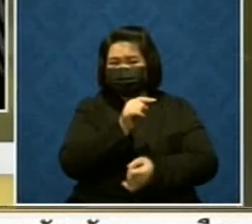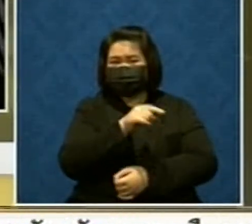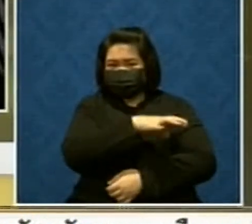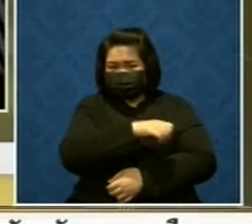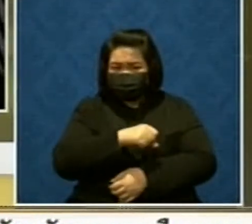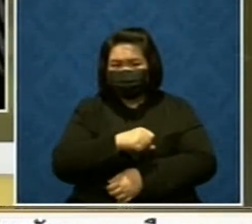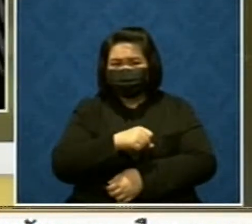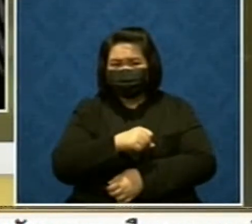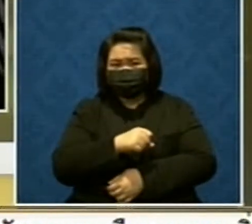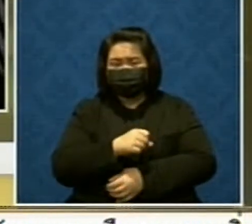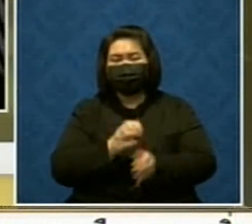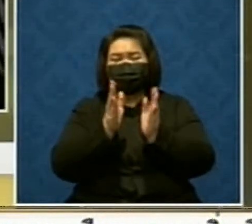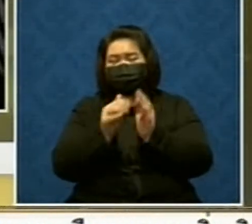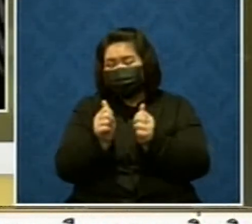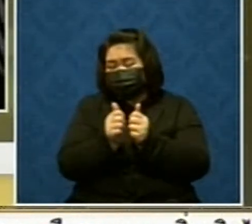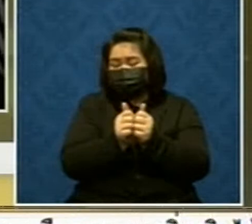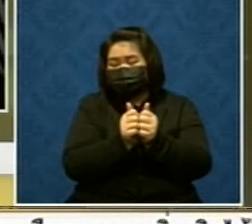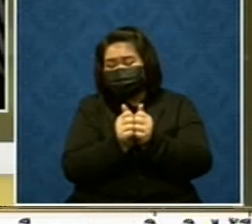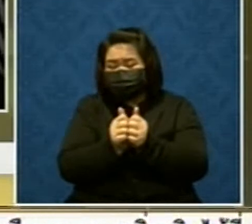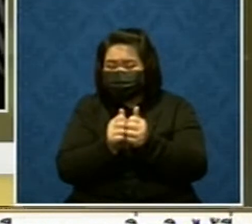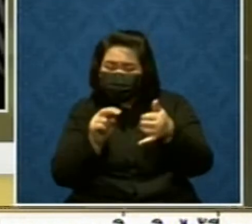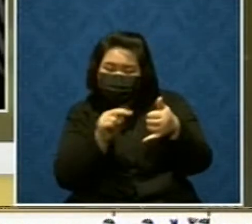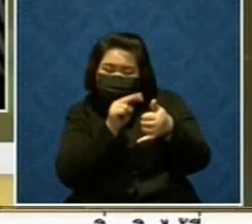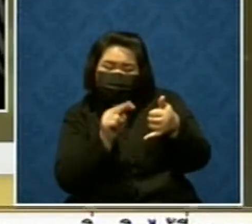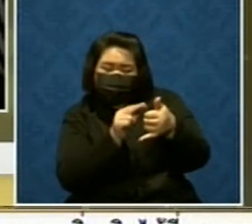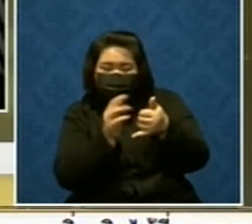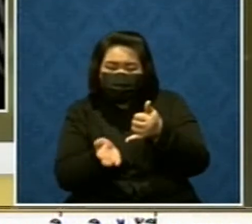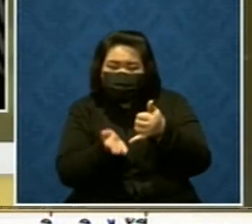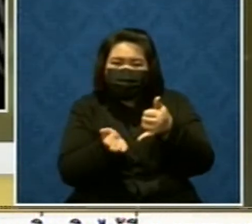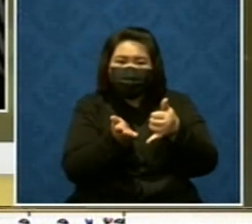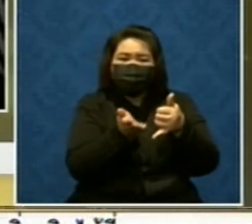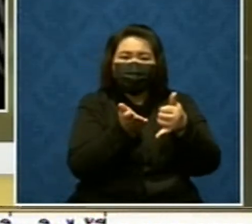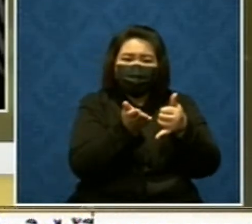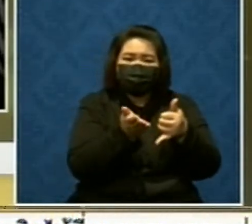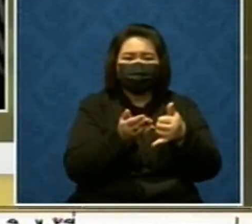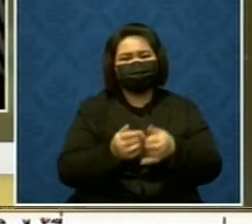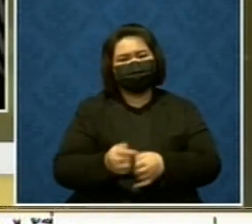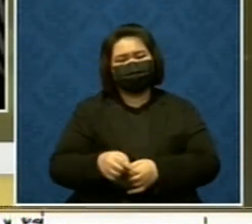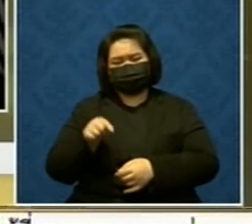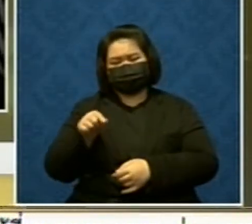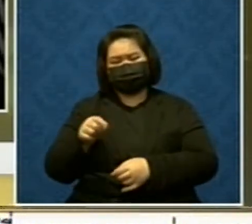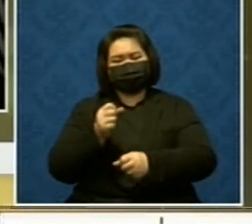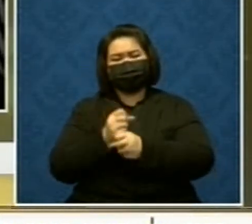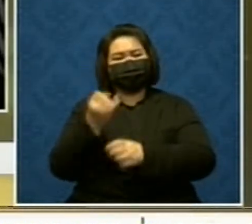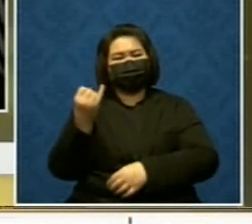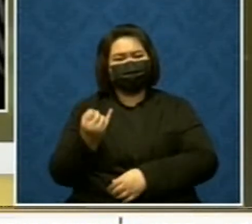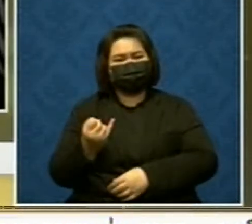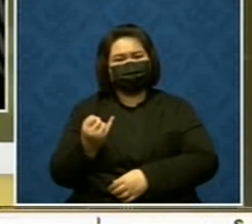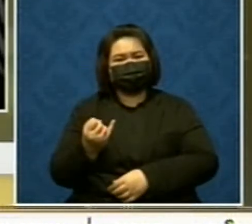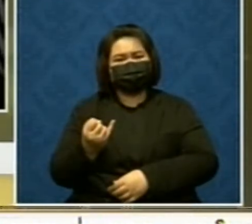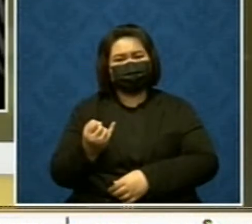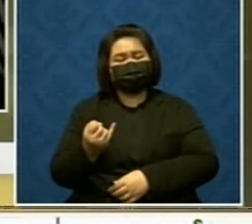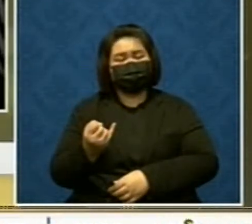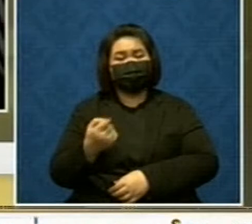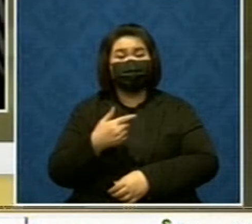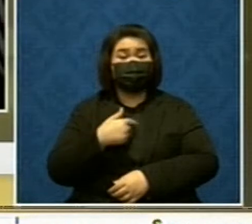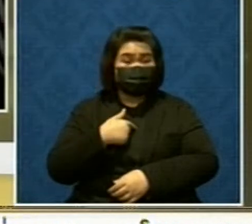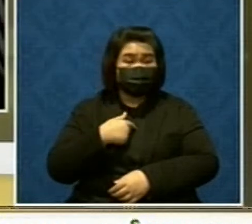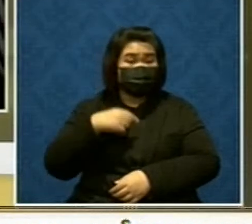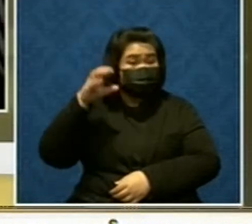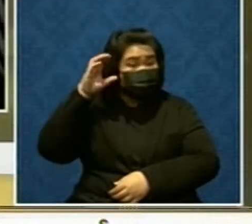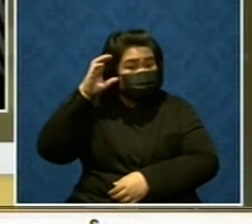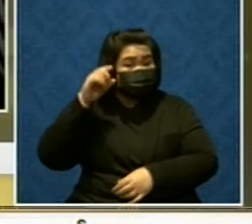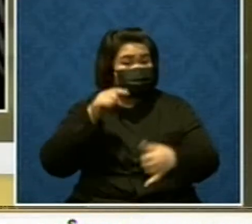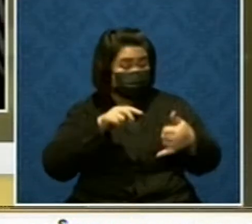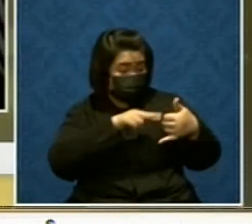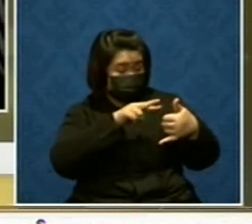คนที่ดูแลบางเรื่องให้ท่านทำในสิ่งที่ไม่ดีไม่ควรแล้วจะให้พวกผมไว้วางใจยังไง